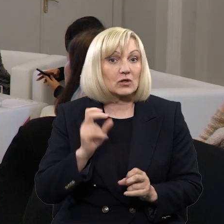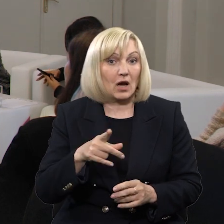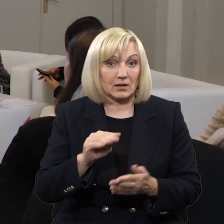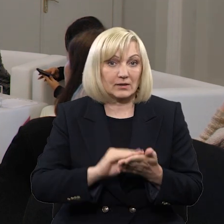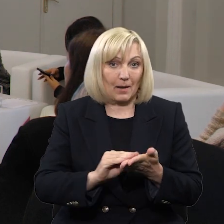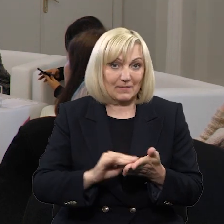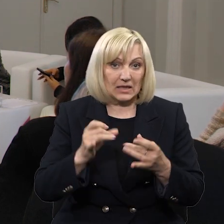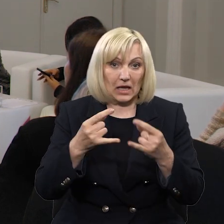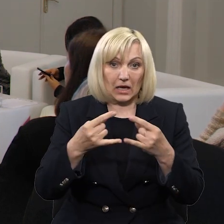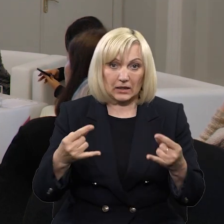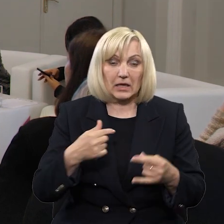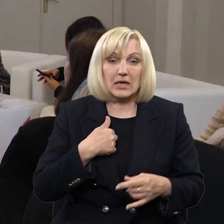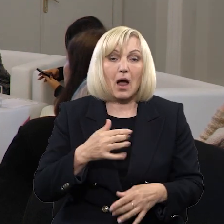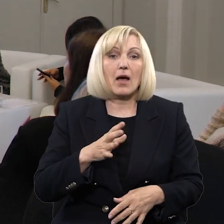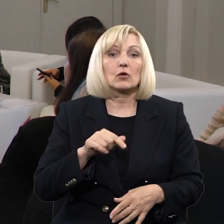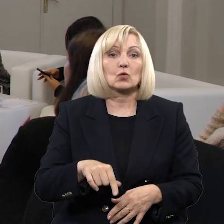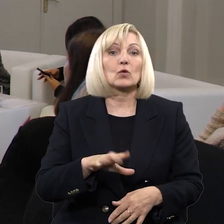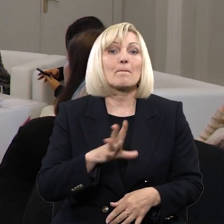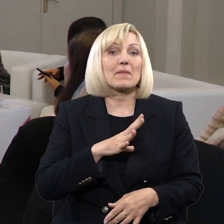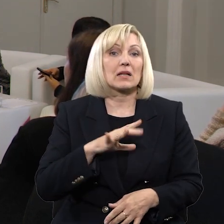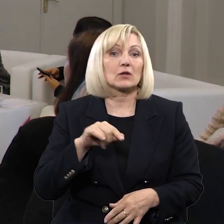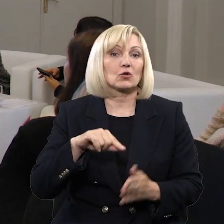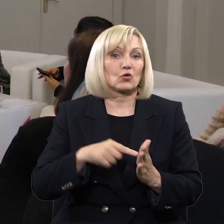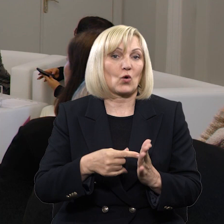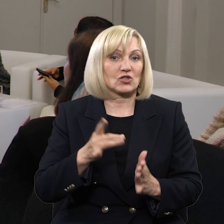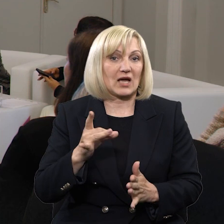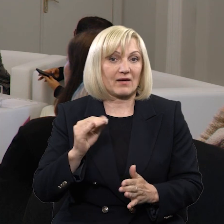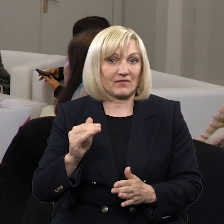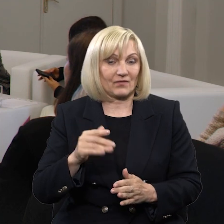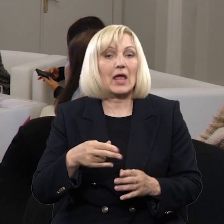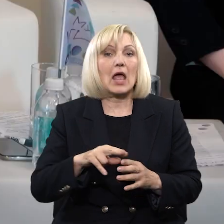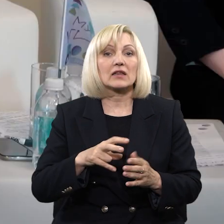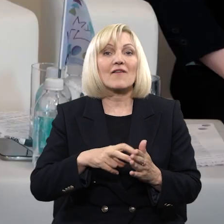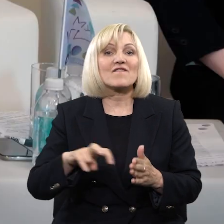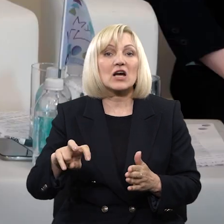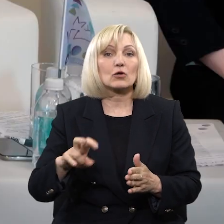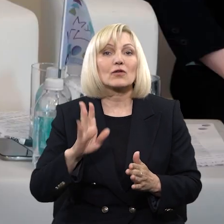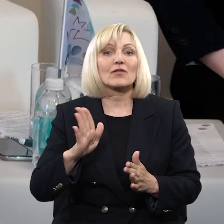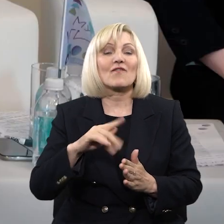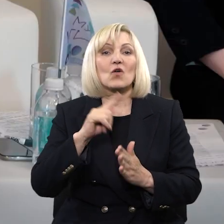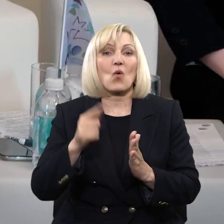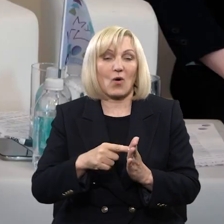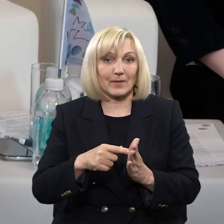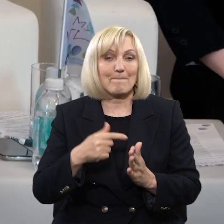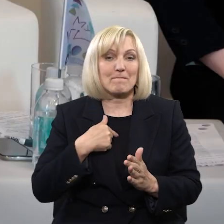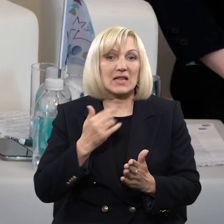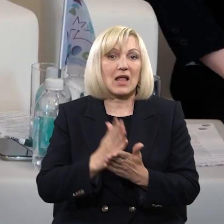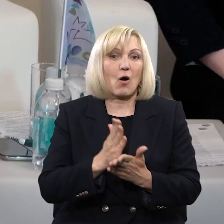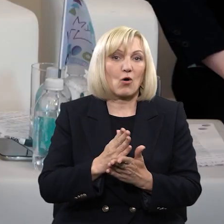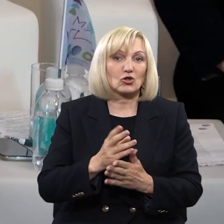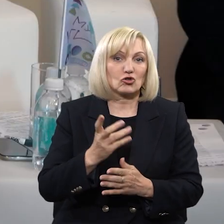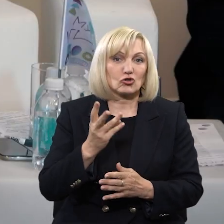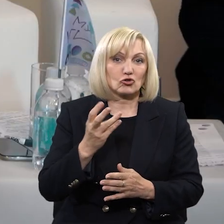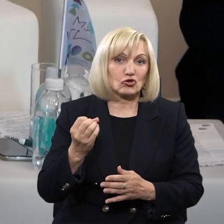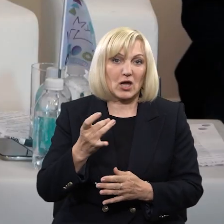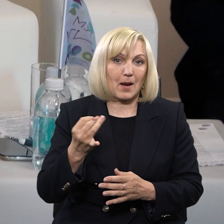как отображен на экране я тут был.рф это Наш выход в город мы находимся в шереметьевском квартале